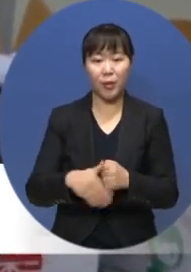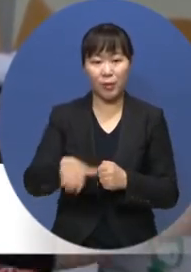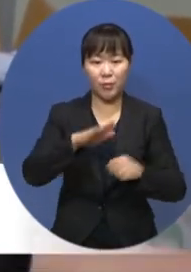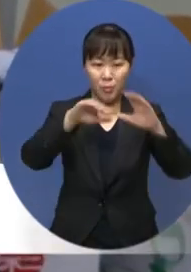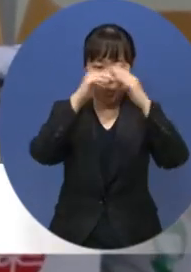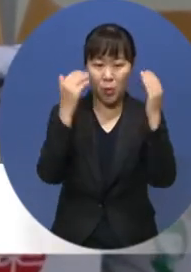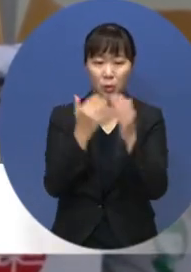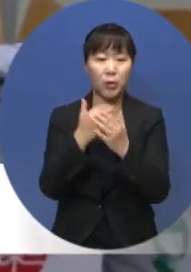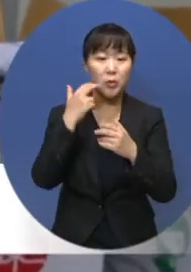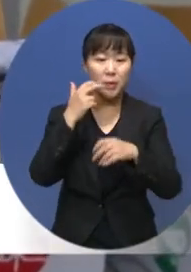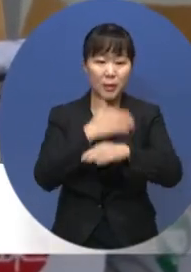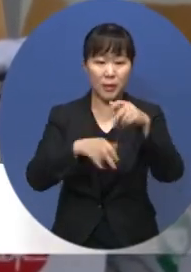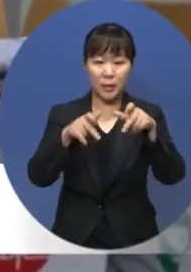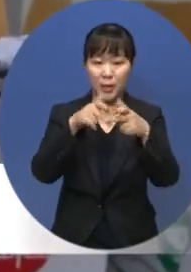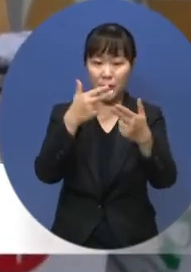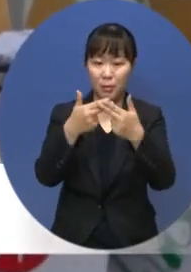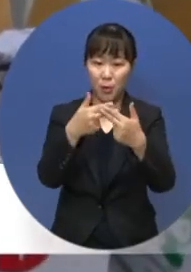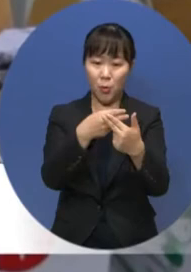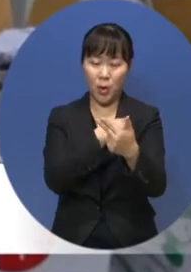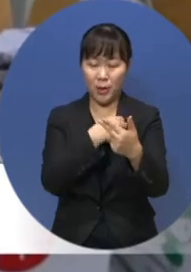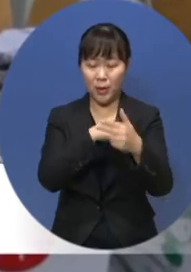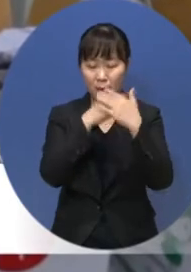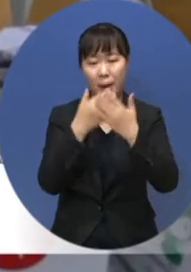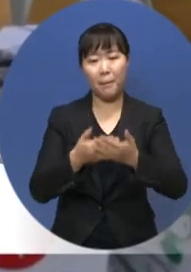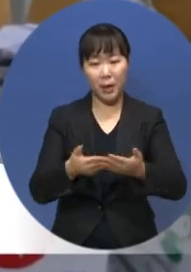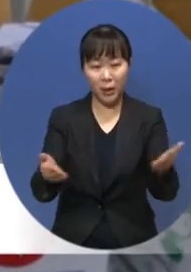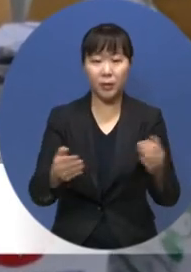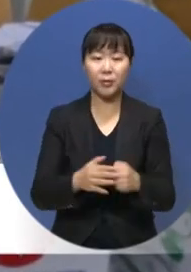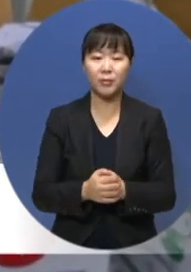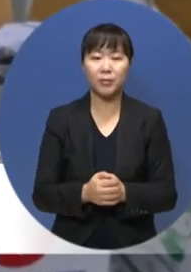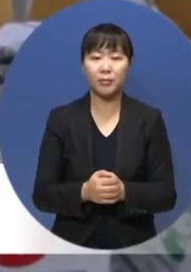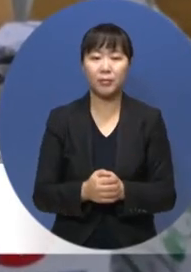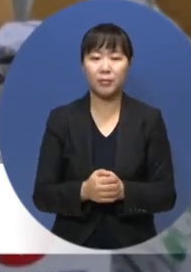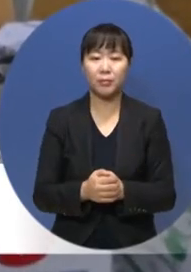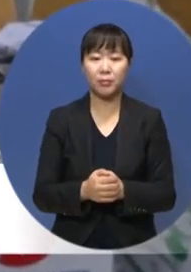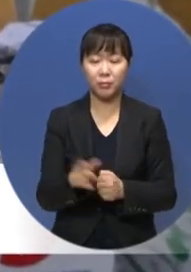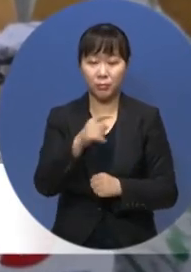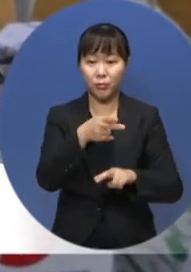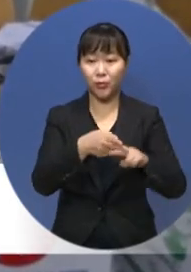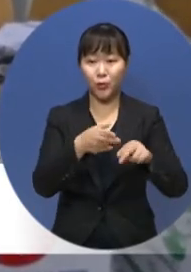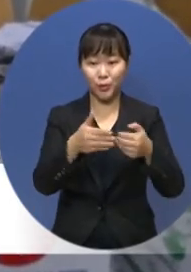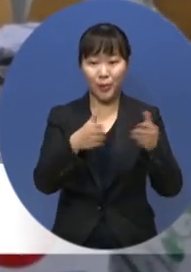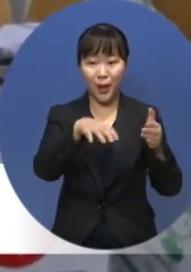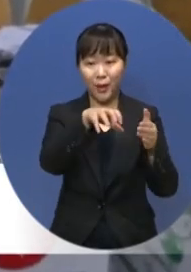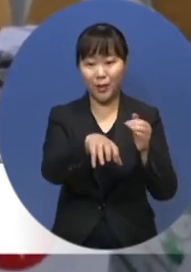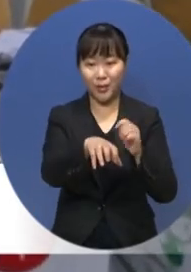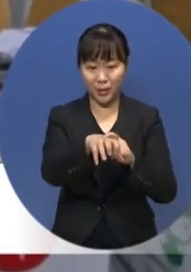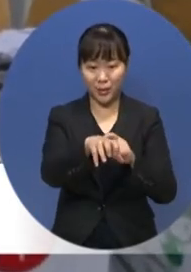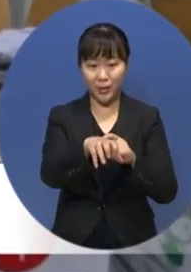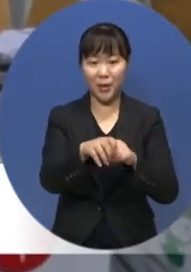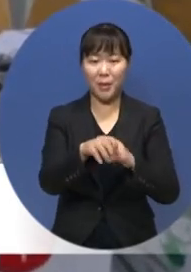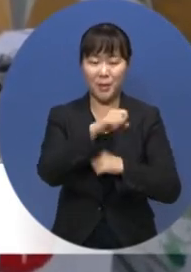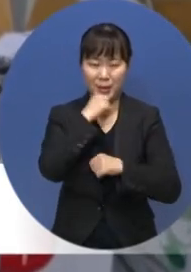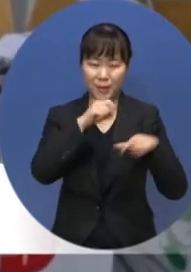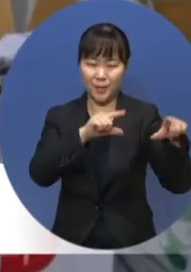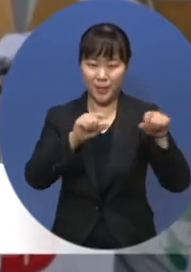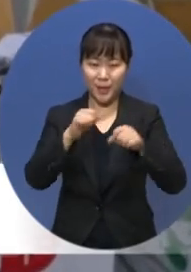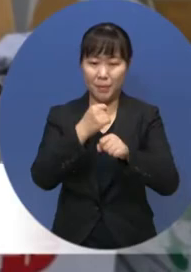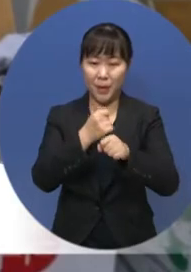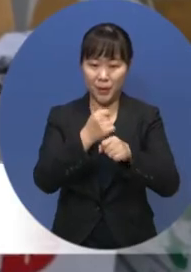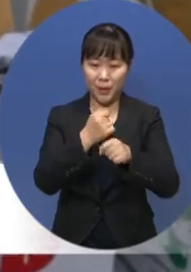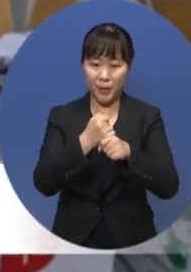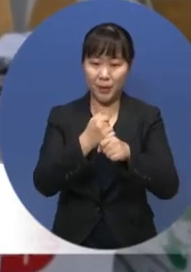여기 장애인협회 회원들한테 다 대부 나눠드리고요. 또 여기 주방에서 맛있는 음식을 또 해서